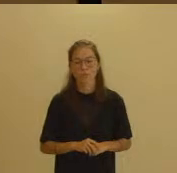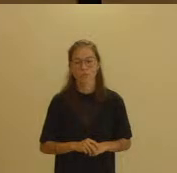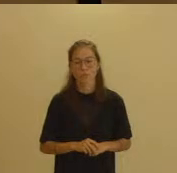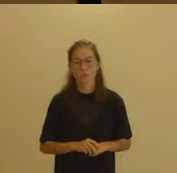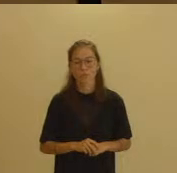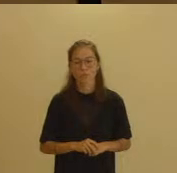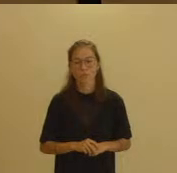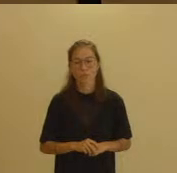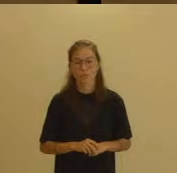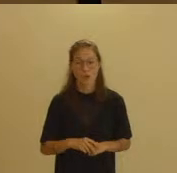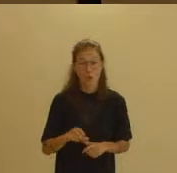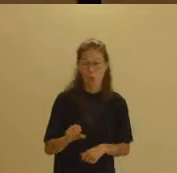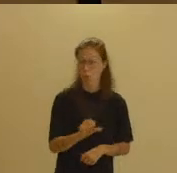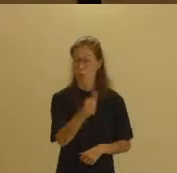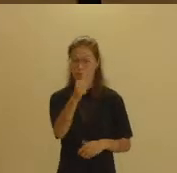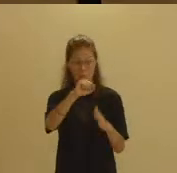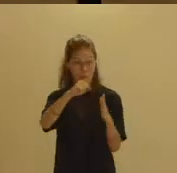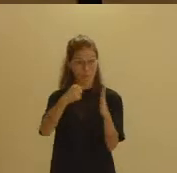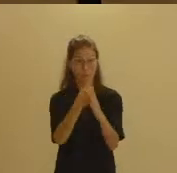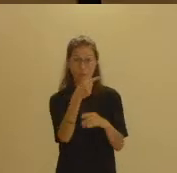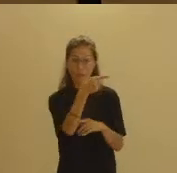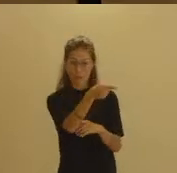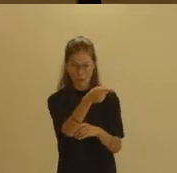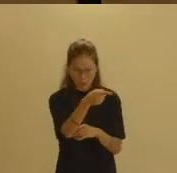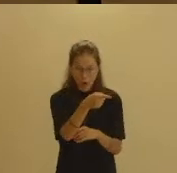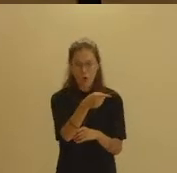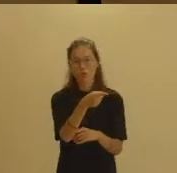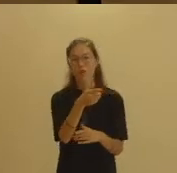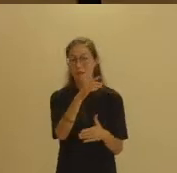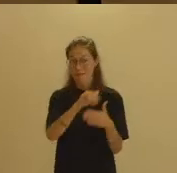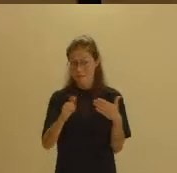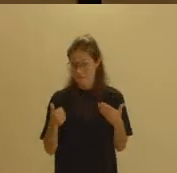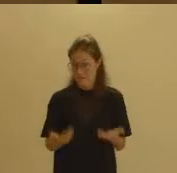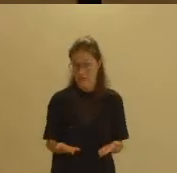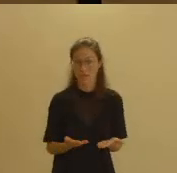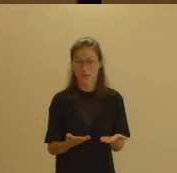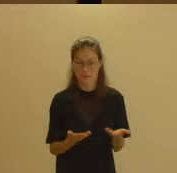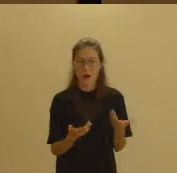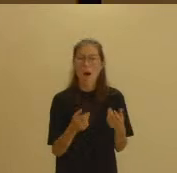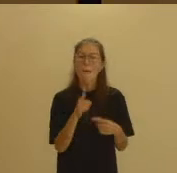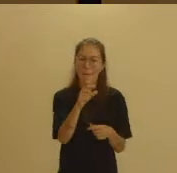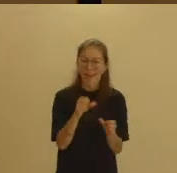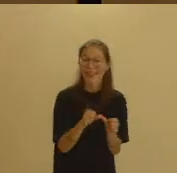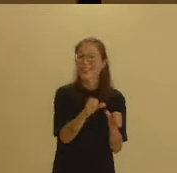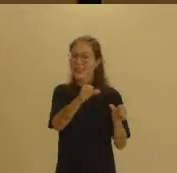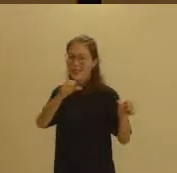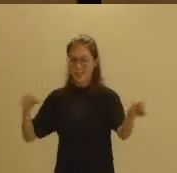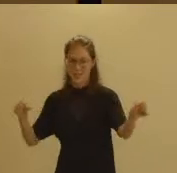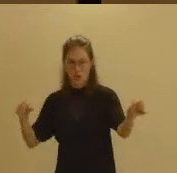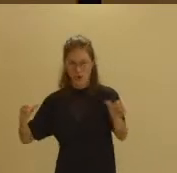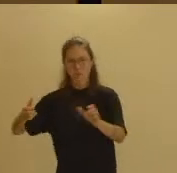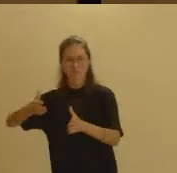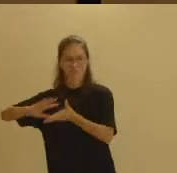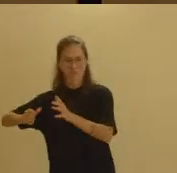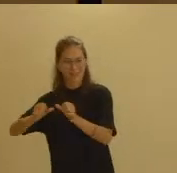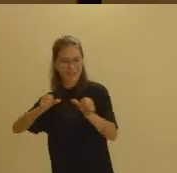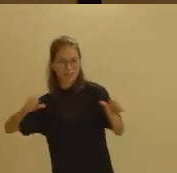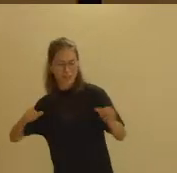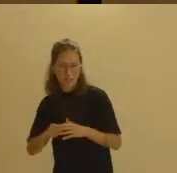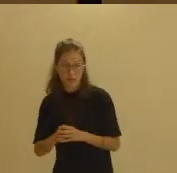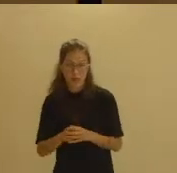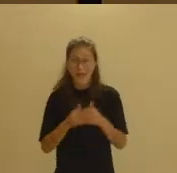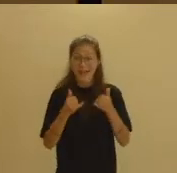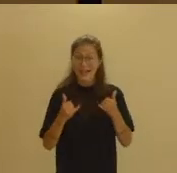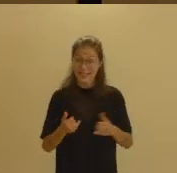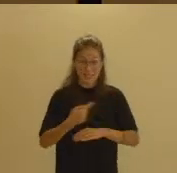Après la ville de Bayonne, qui pratique ainsi, mais en différé, Hendaye, disons, est la seconde